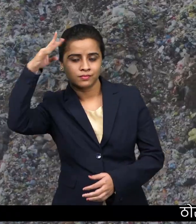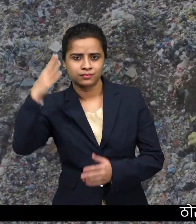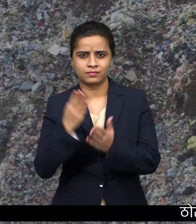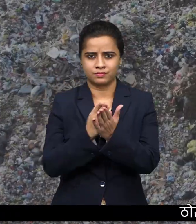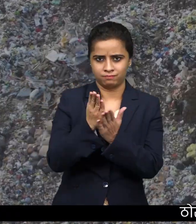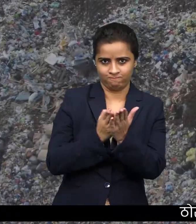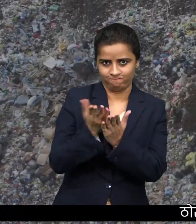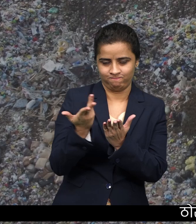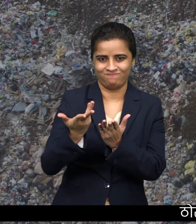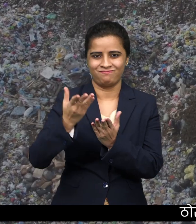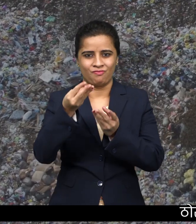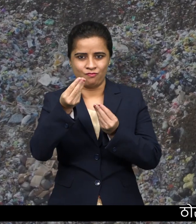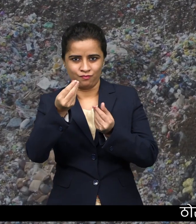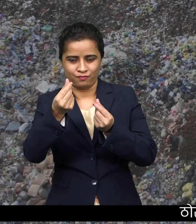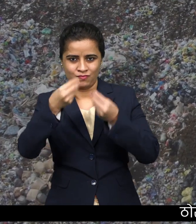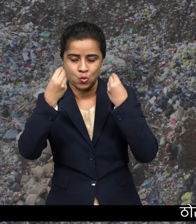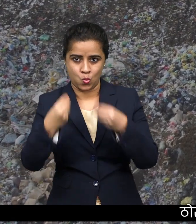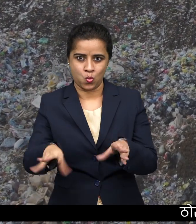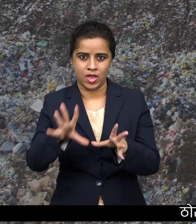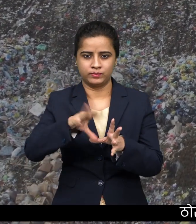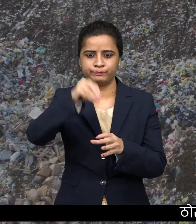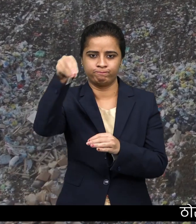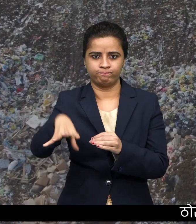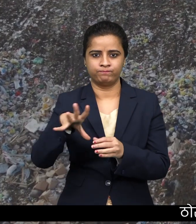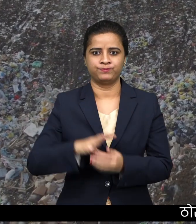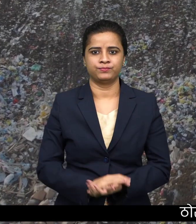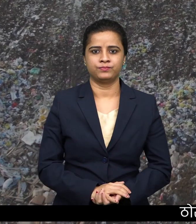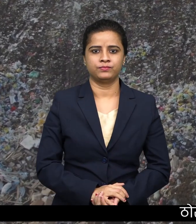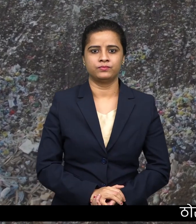ठोस अपशिष्ट निपटाने के तरीके।